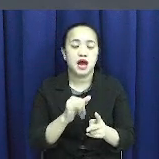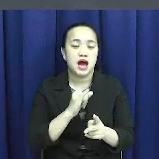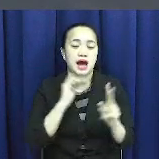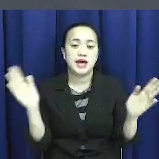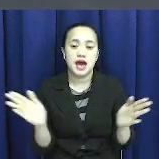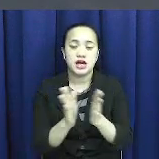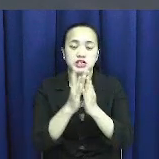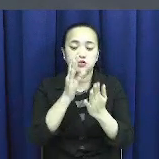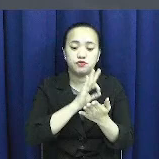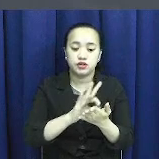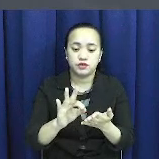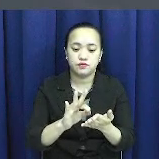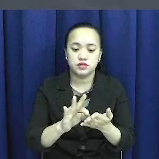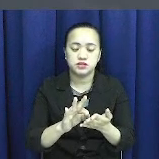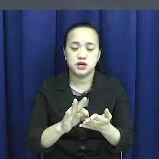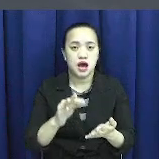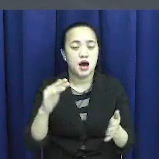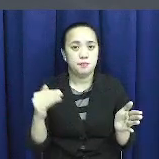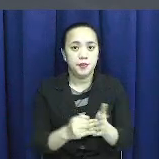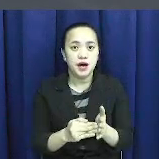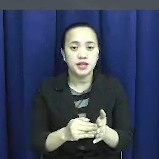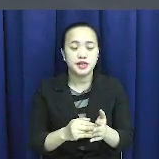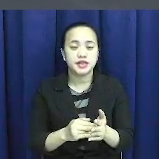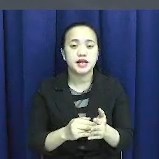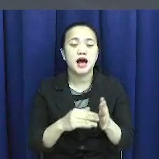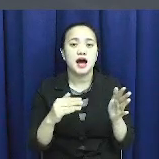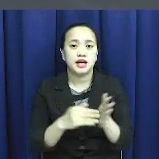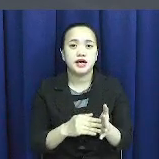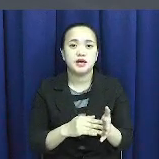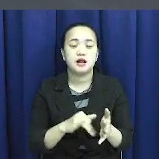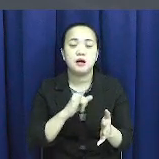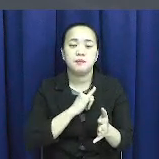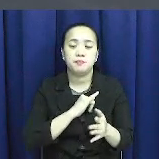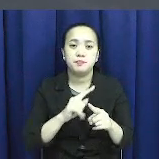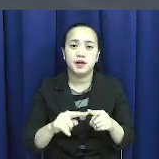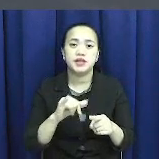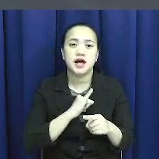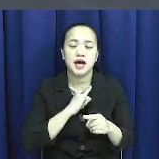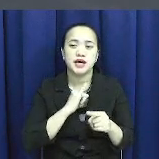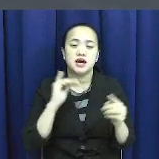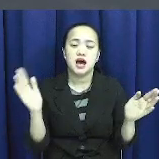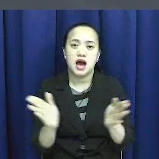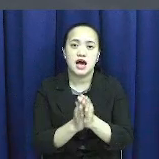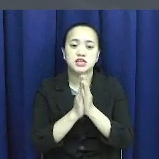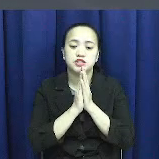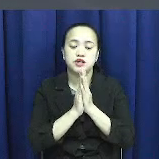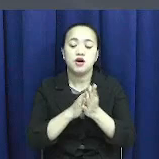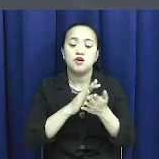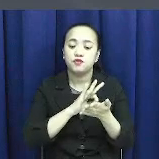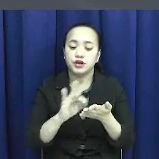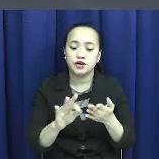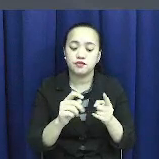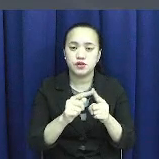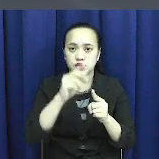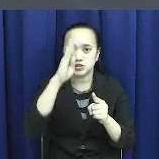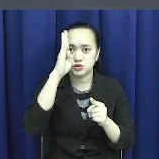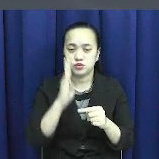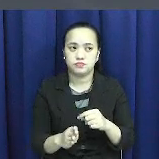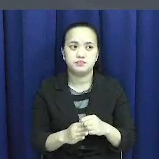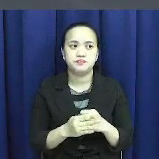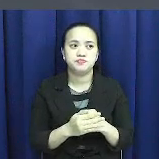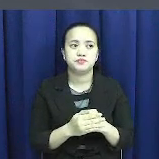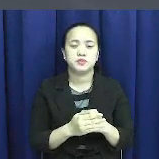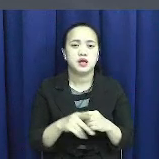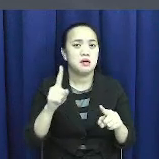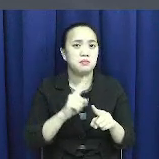ako ng tawad sa Diyos. Pero hihingi rin po ako ng tawad sa Kanya kasi personal ako nagkasala sa Kanya. Pero kung si Sir Christian ay wala